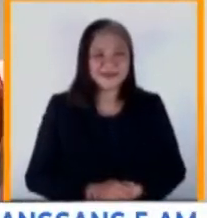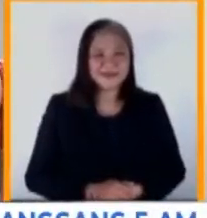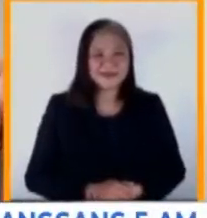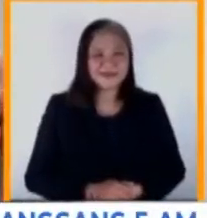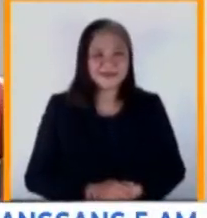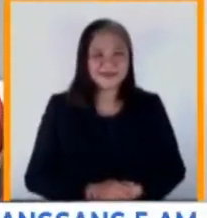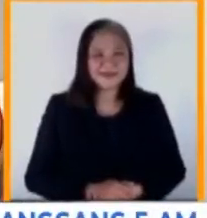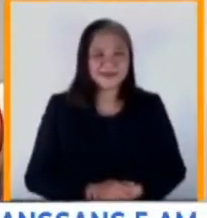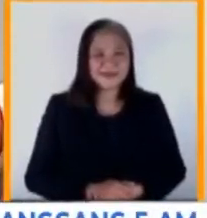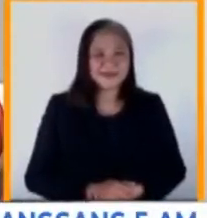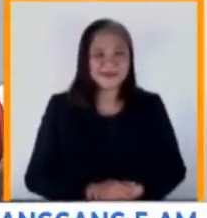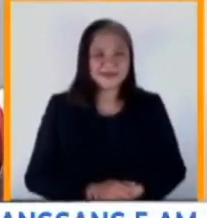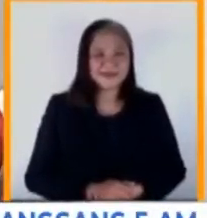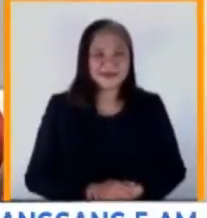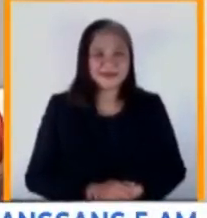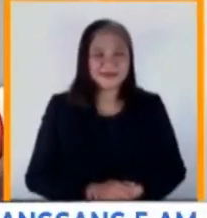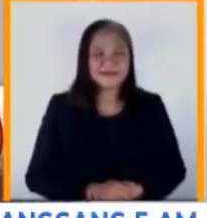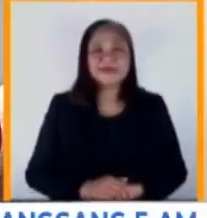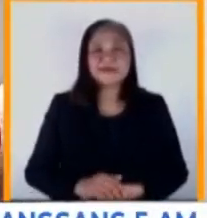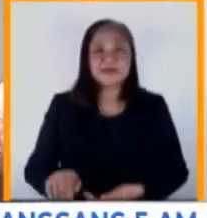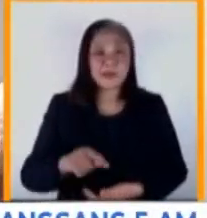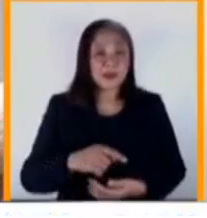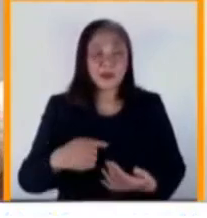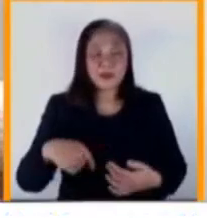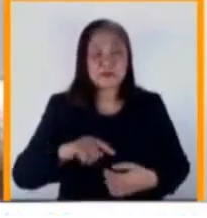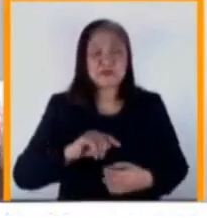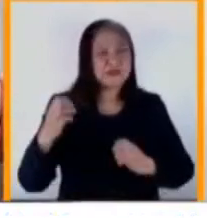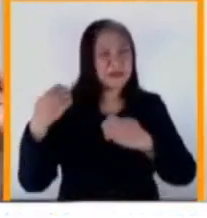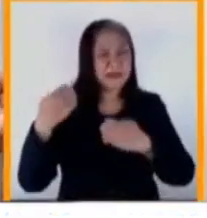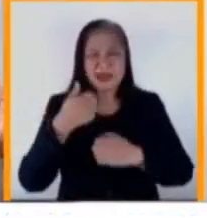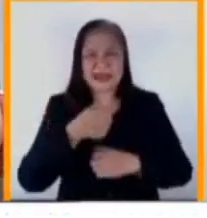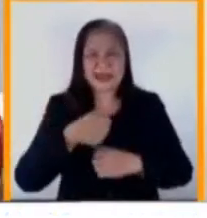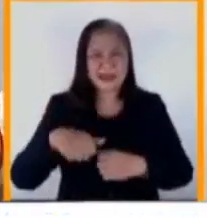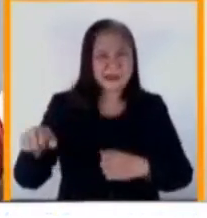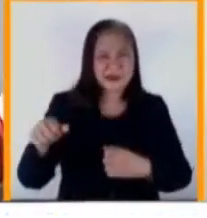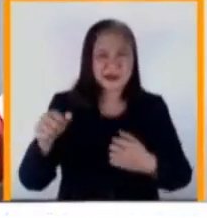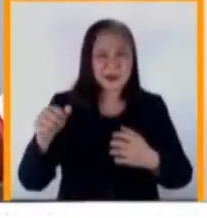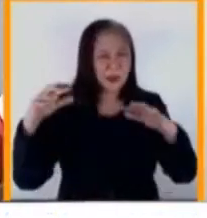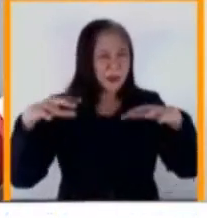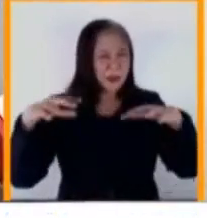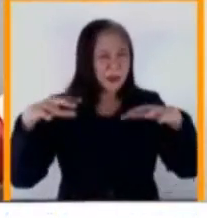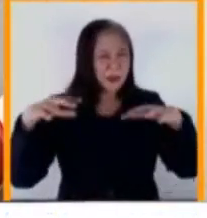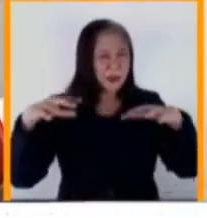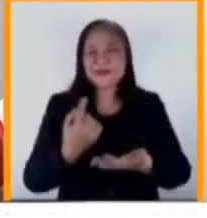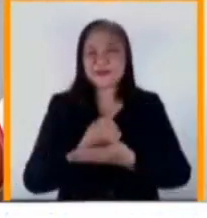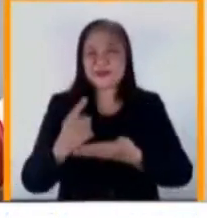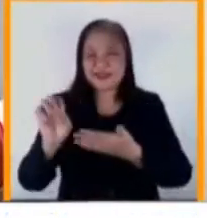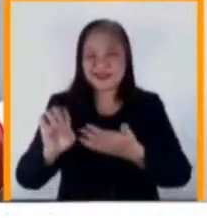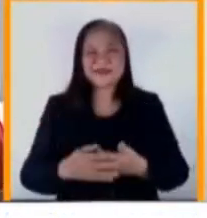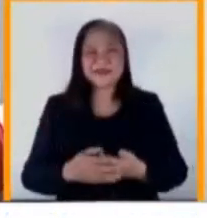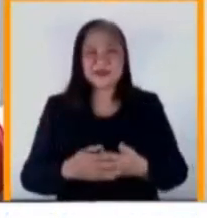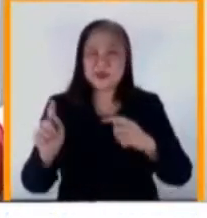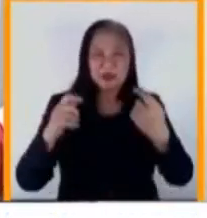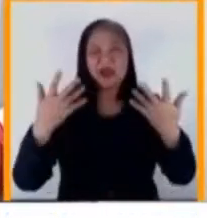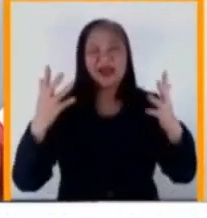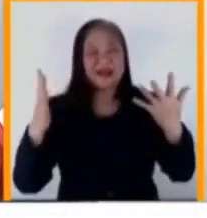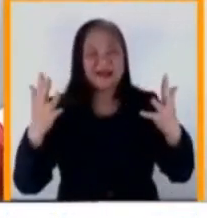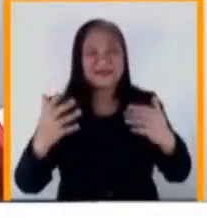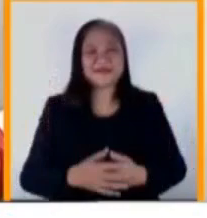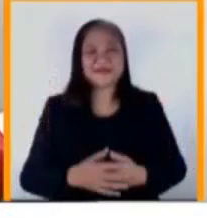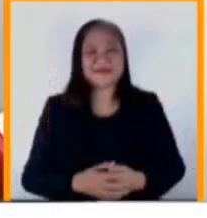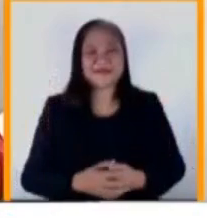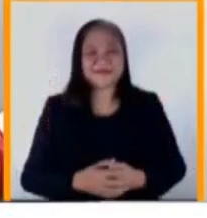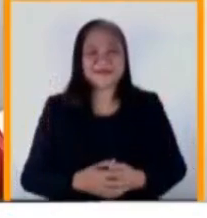Mga kapuso, wala po tayong inaasahang kahit anong sama ng panahon ngayong weekend. So, Bagyo, low pressure area. Sa halip, paghandaan po natin